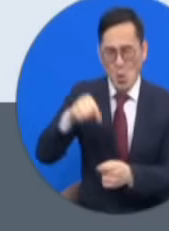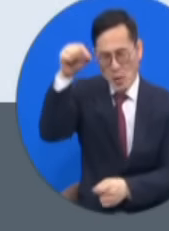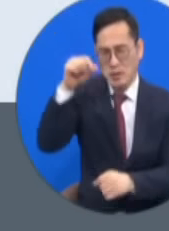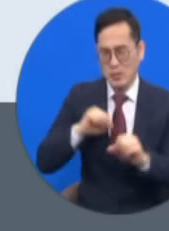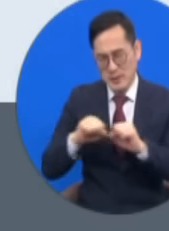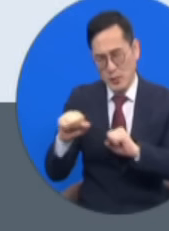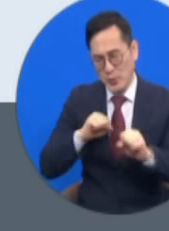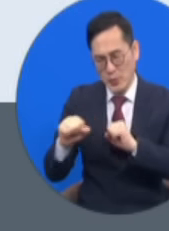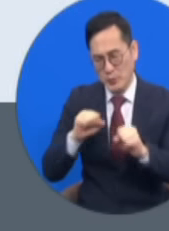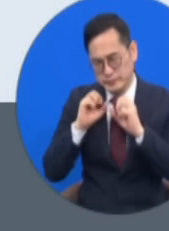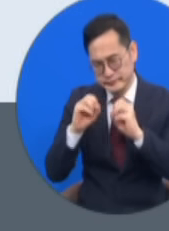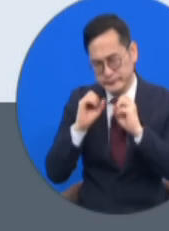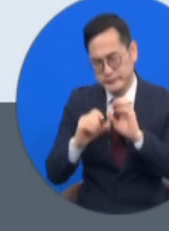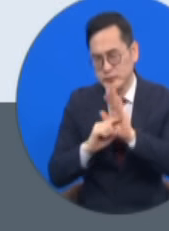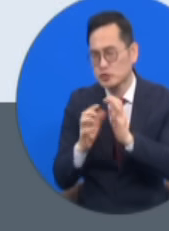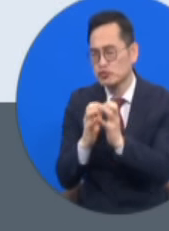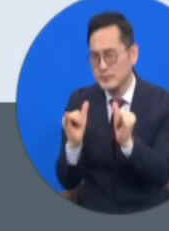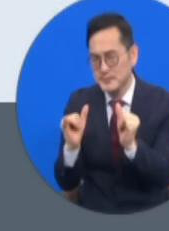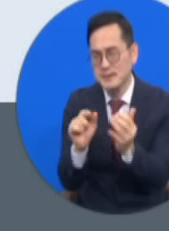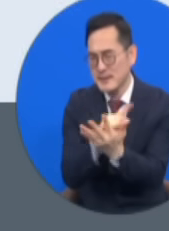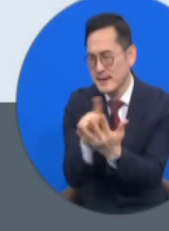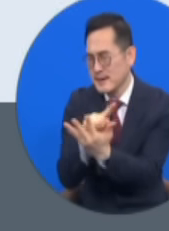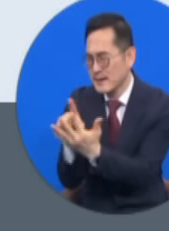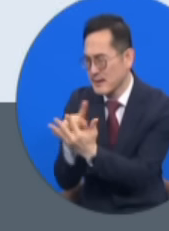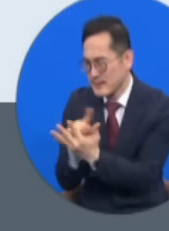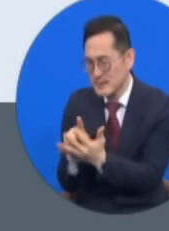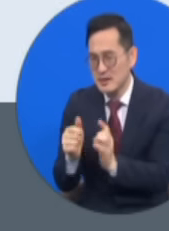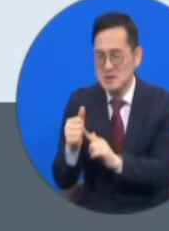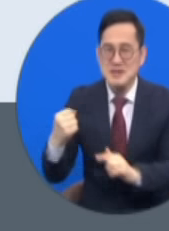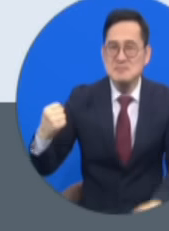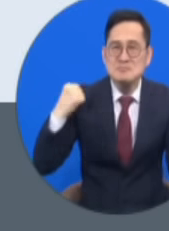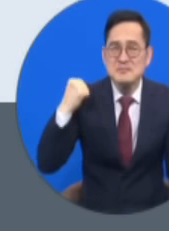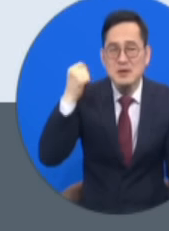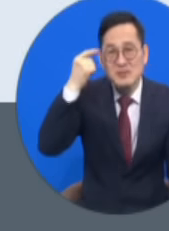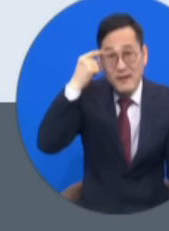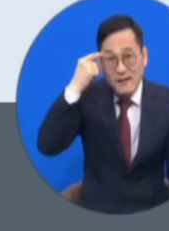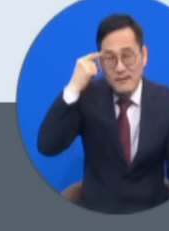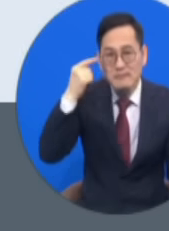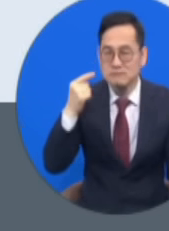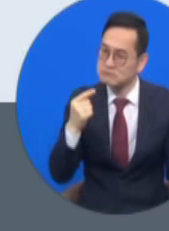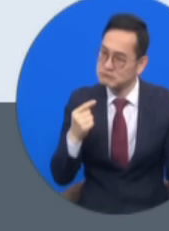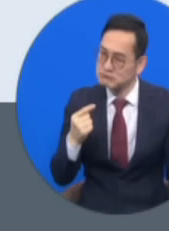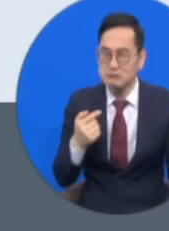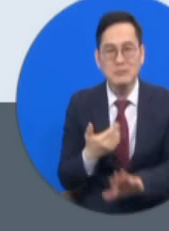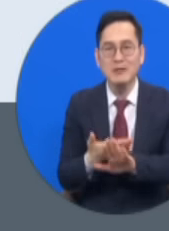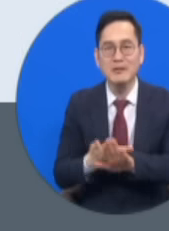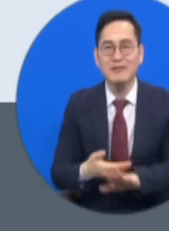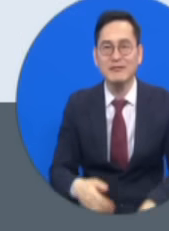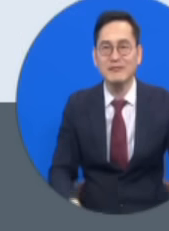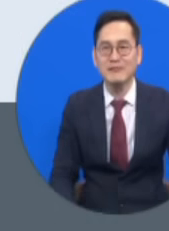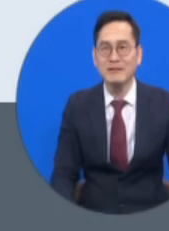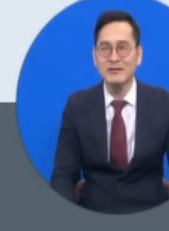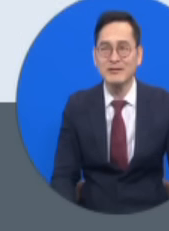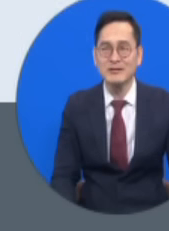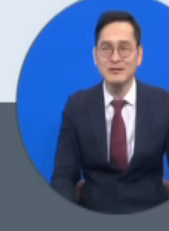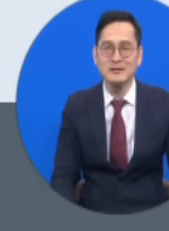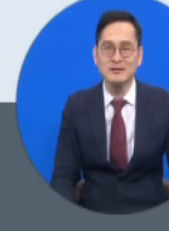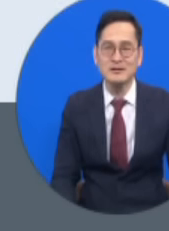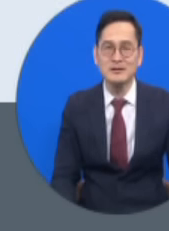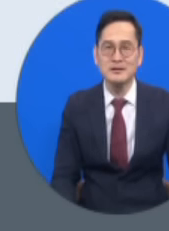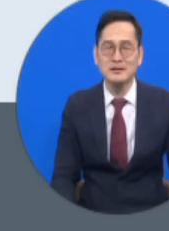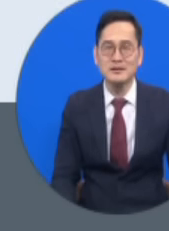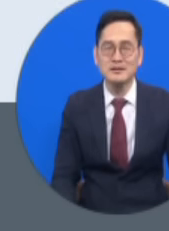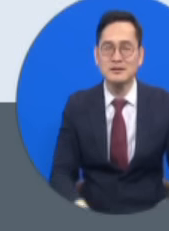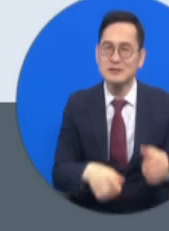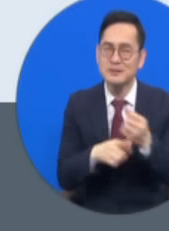텃밭을 갈구고 주민과 소통했던 후보가 우세하지 않냐 이런 생각할 수 있는데 지금 여론조사는 그렇게 나오지 않고 있거든요. 그 말은